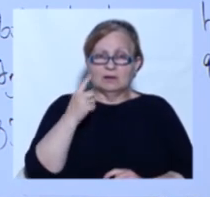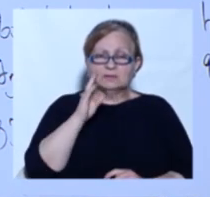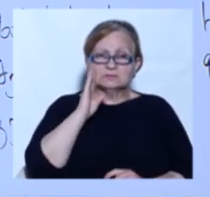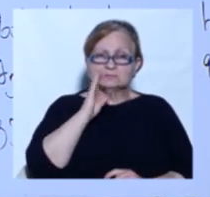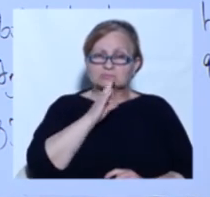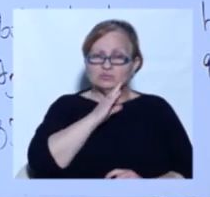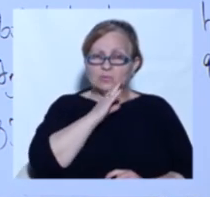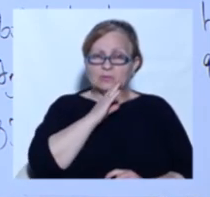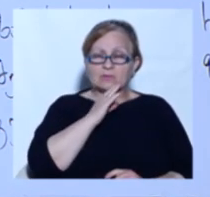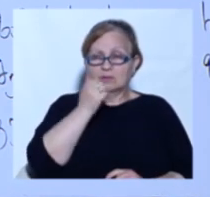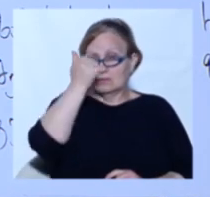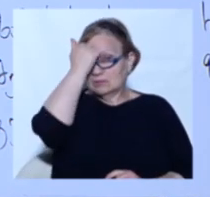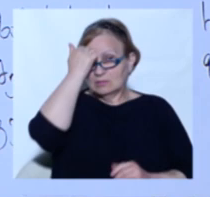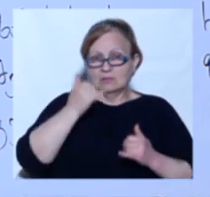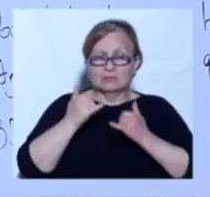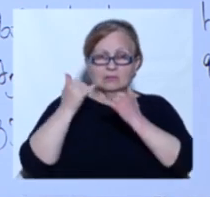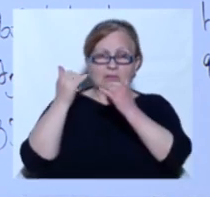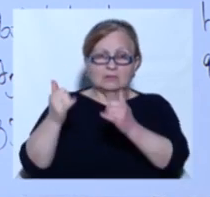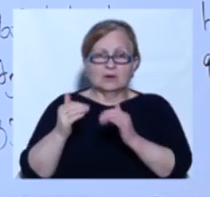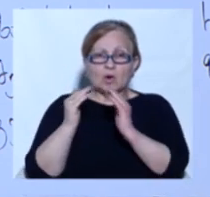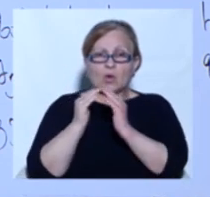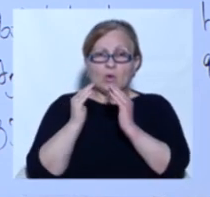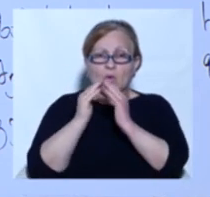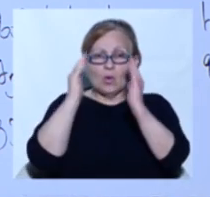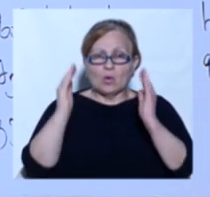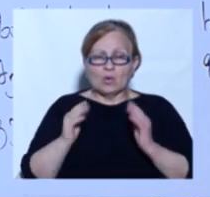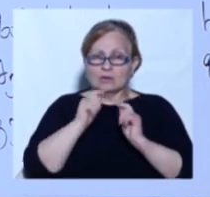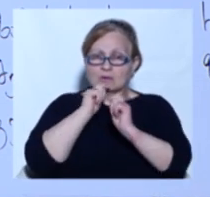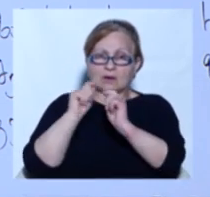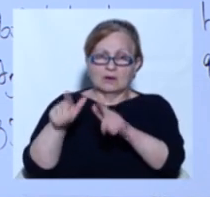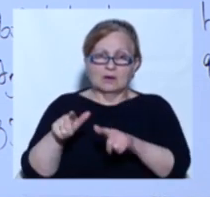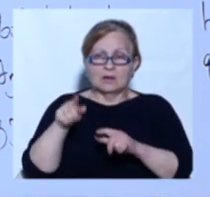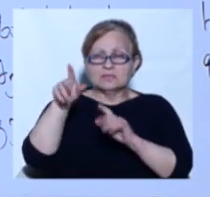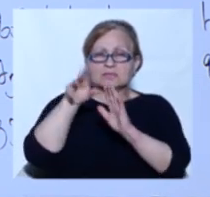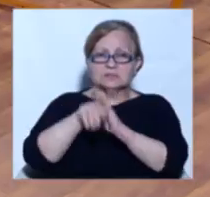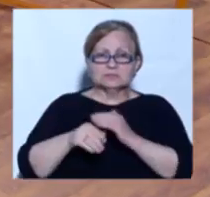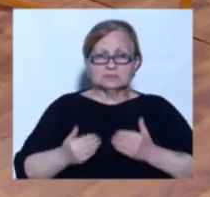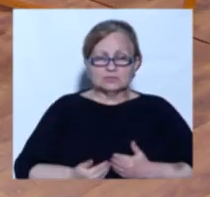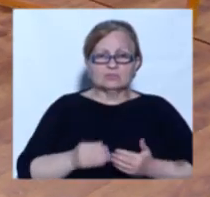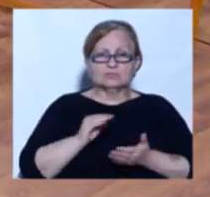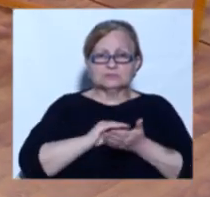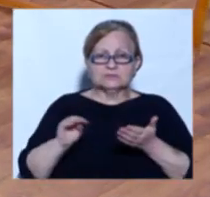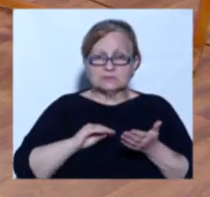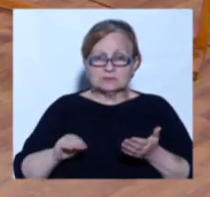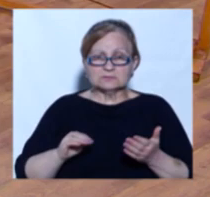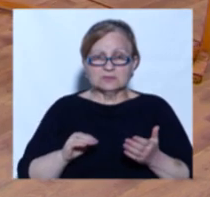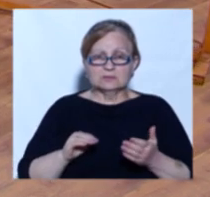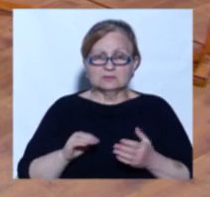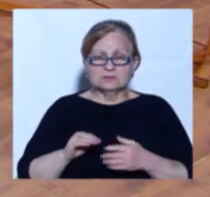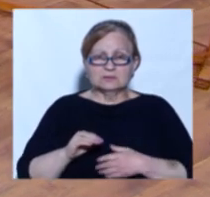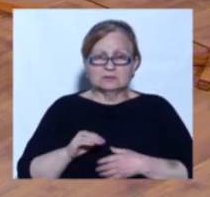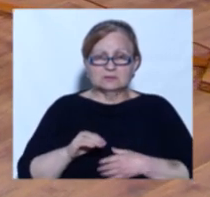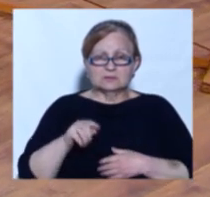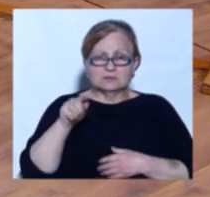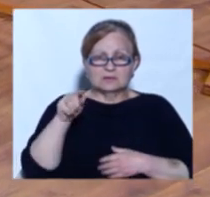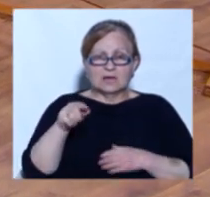მშობელმა უსახსოვრა ტბის პირას ქოხი, ამ ქოხში ცხოვრობდა, წერდა და